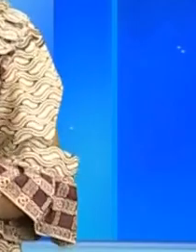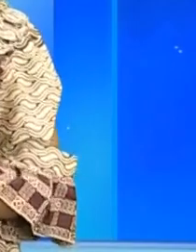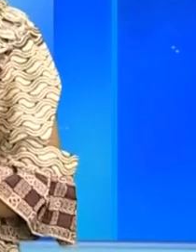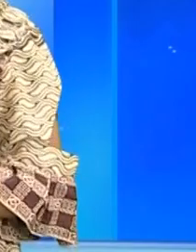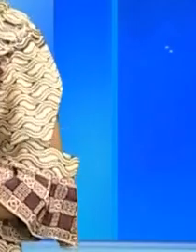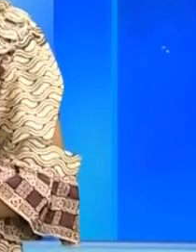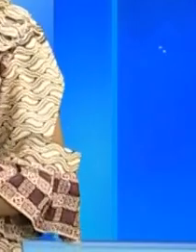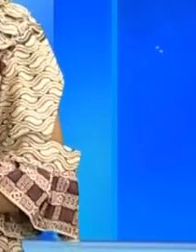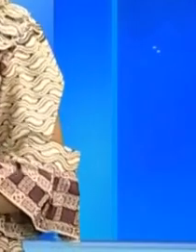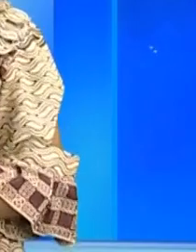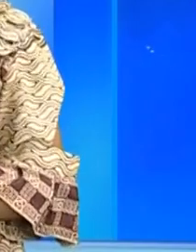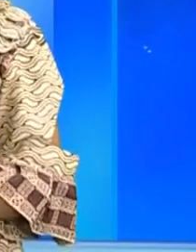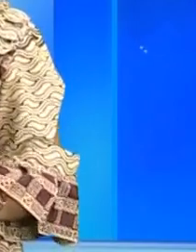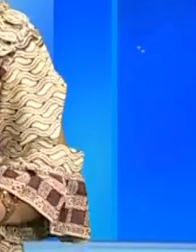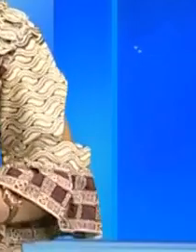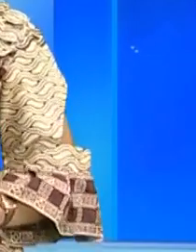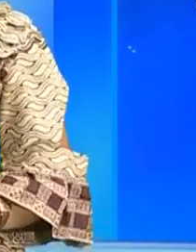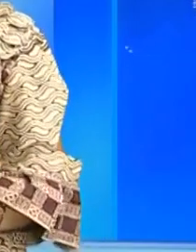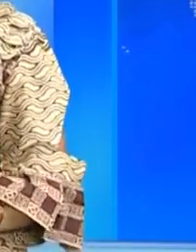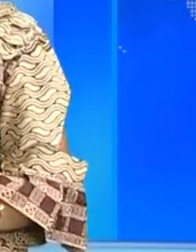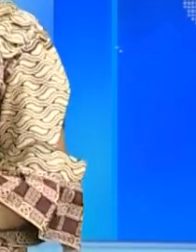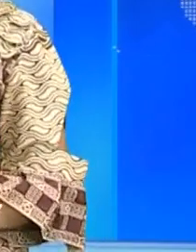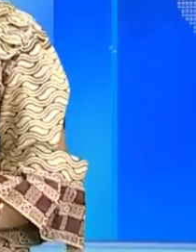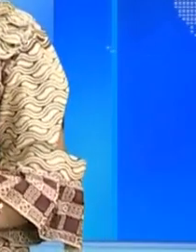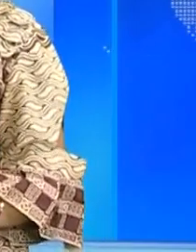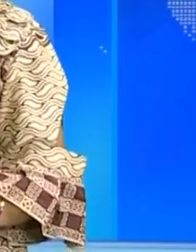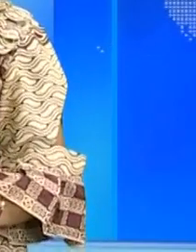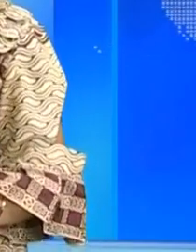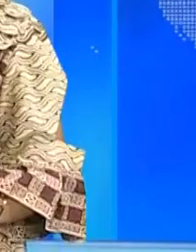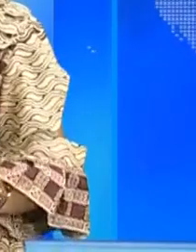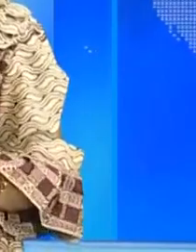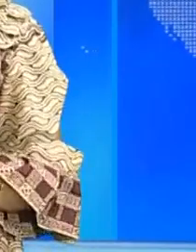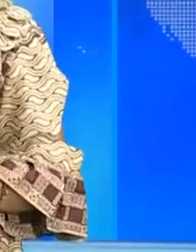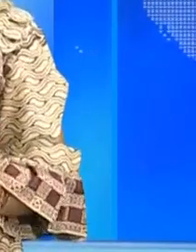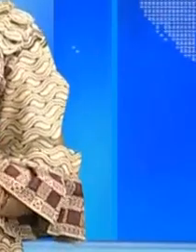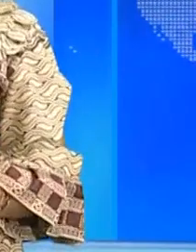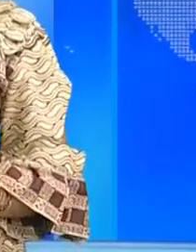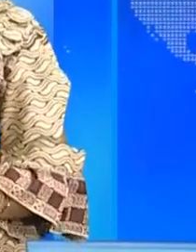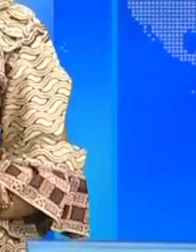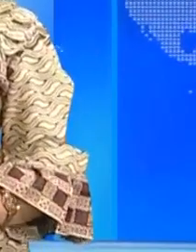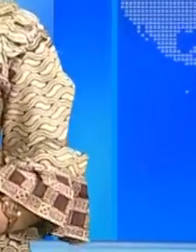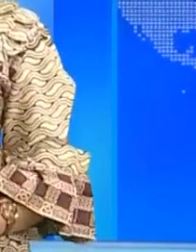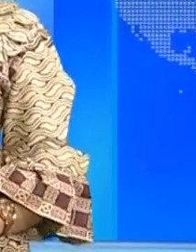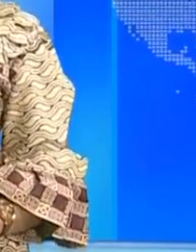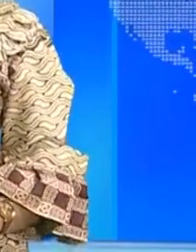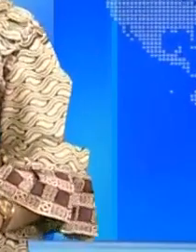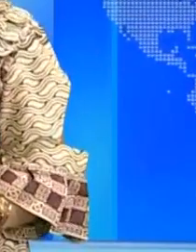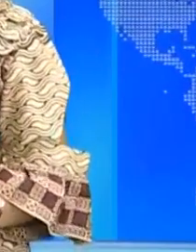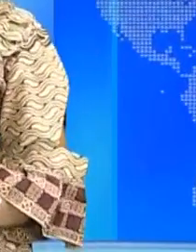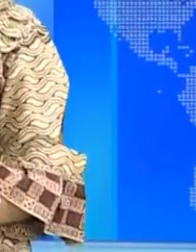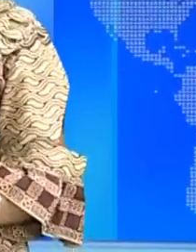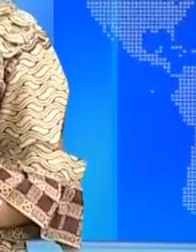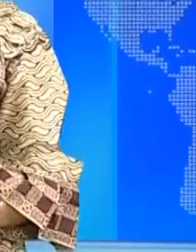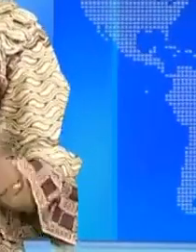Kankolongo, Jacques Kabwaba et Mami Kadima Chaoumba pour leur collaboration. Les prochains rendez-vous avec les informations tout à